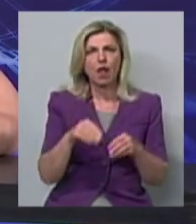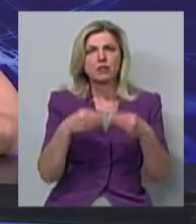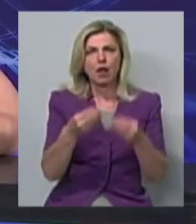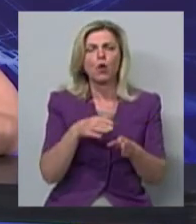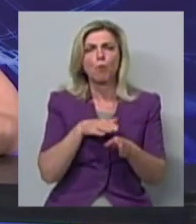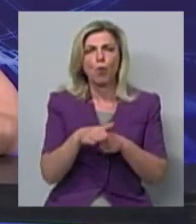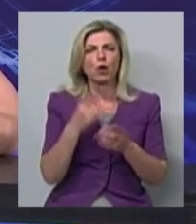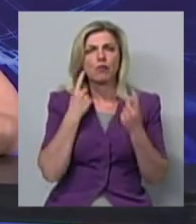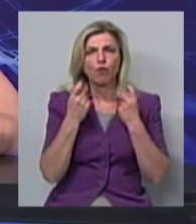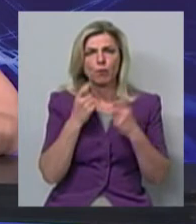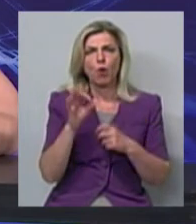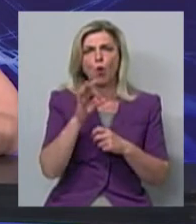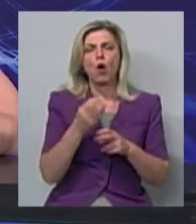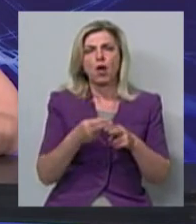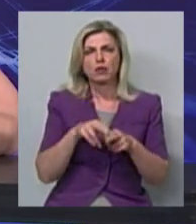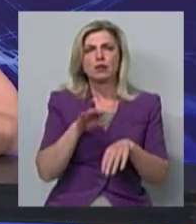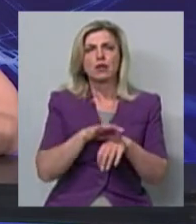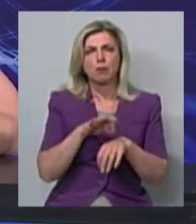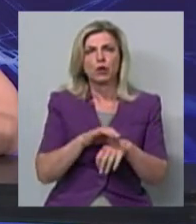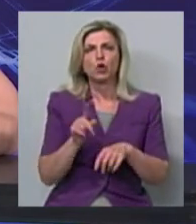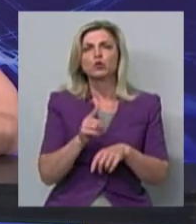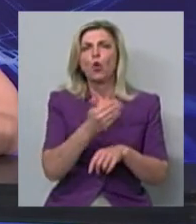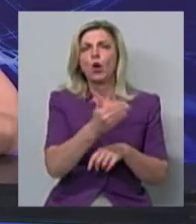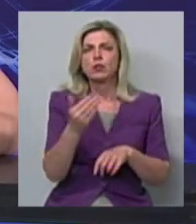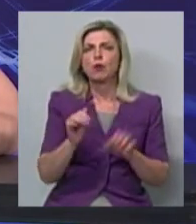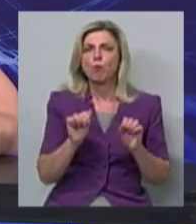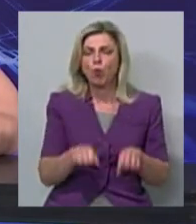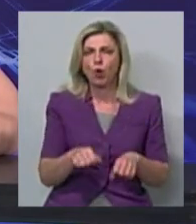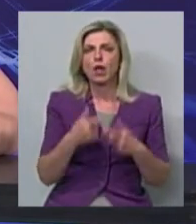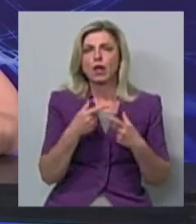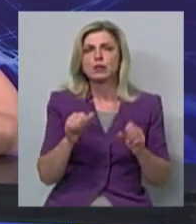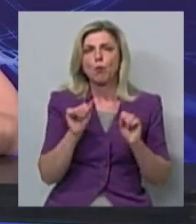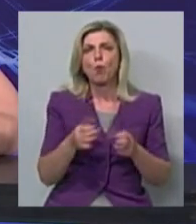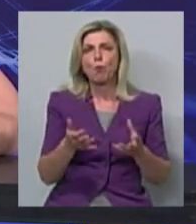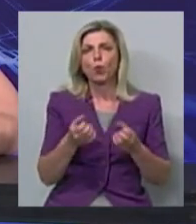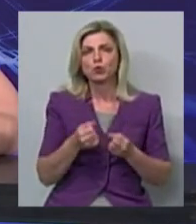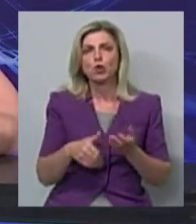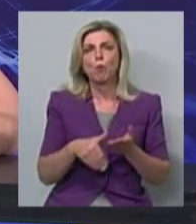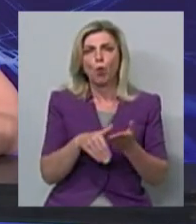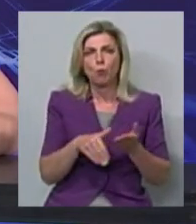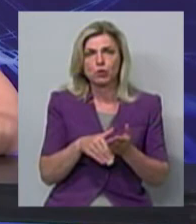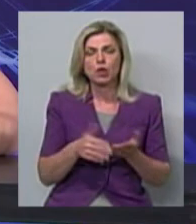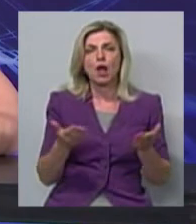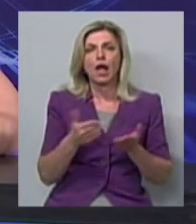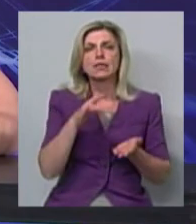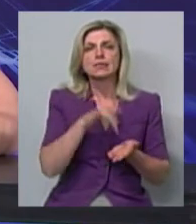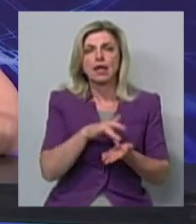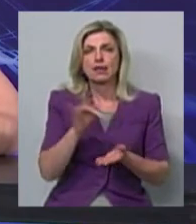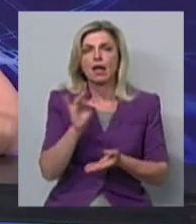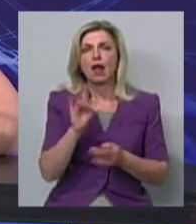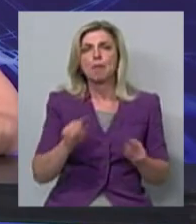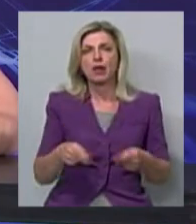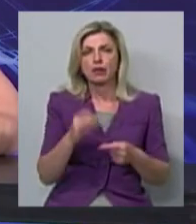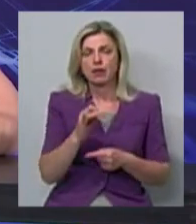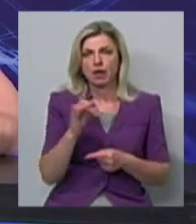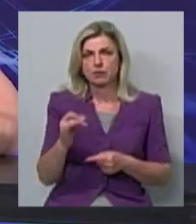о данном заболевании, о том, что они могут, где они могут эту получить помощь, о том, какие центры реабилитации у нас существуют.